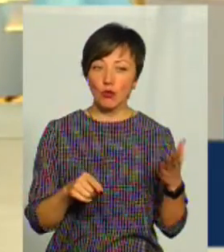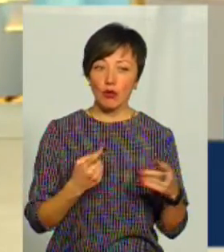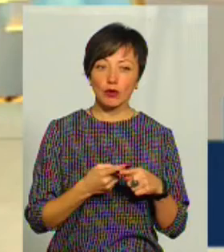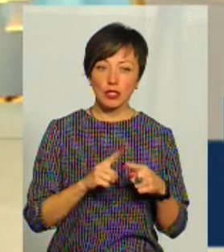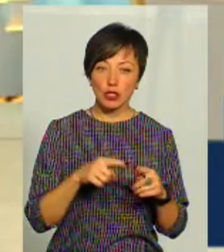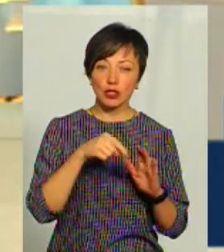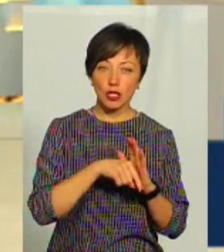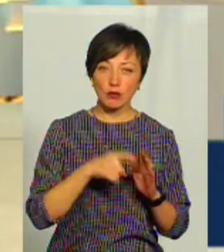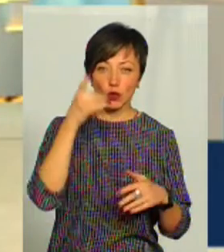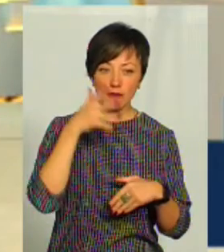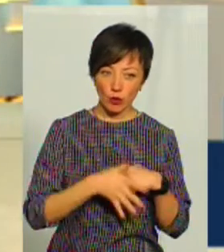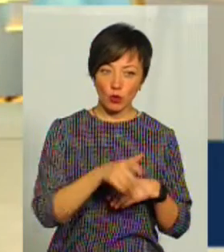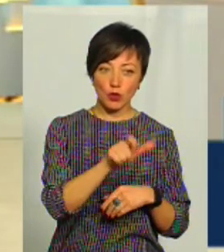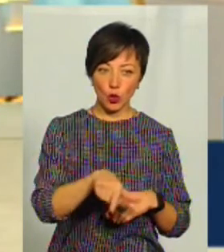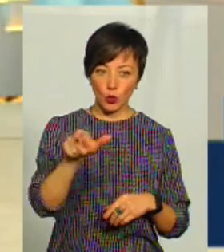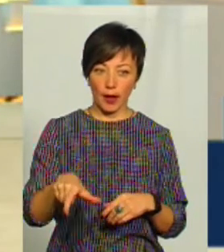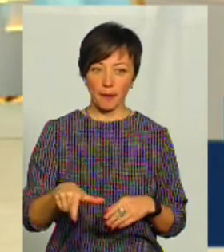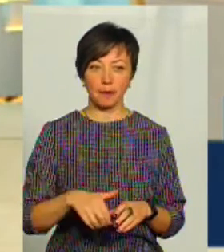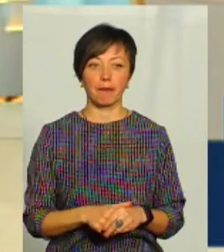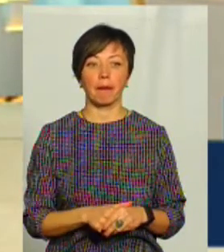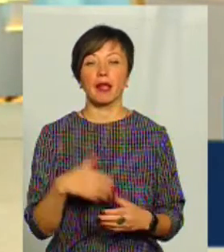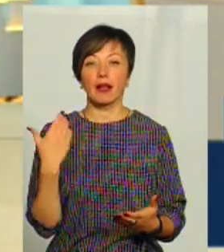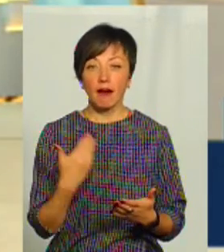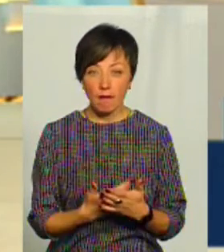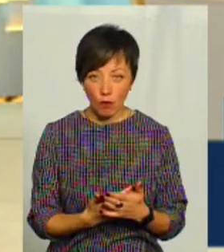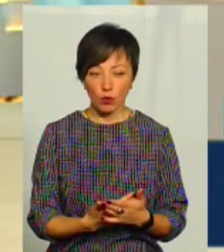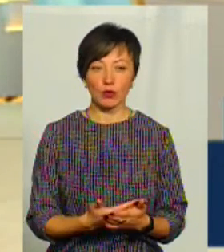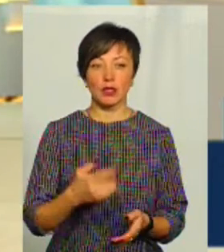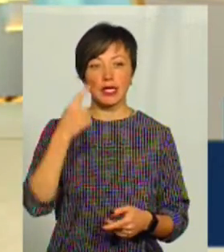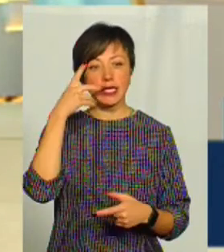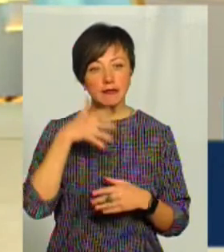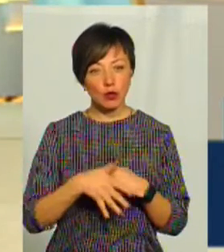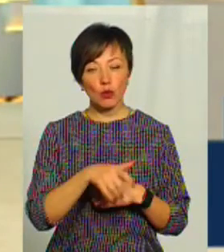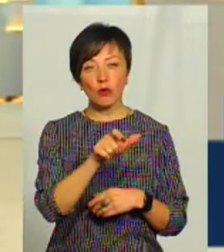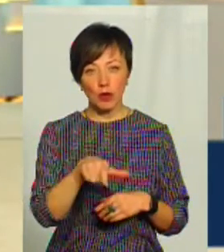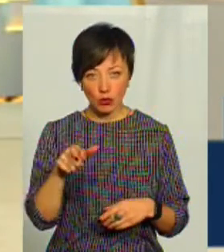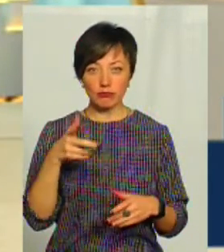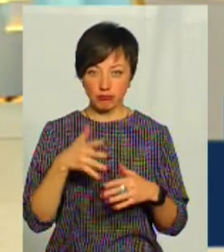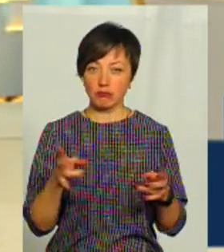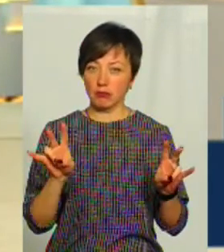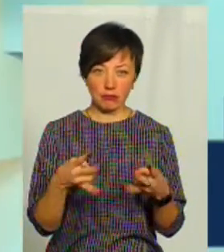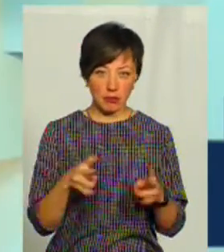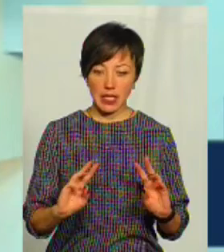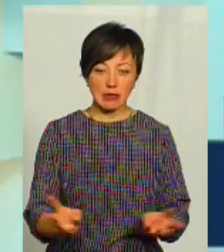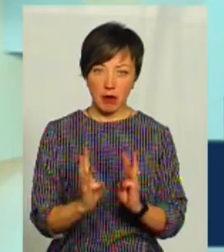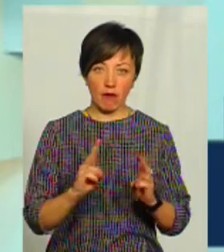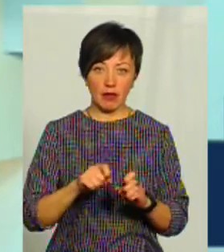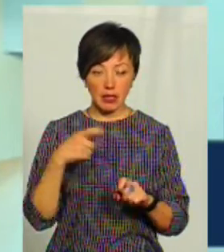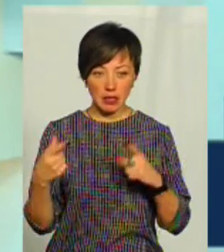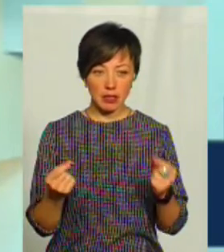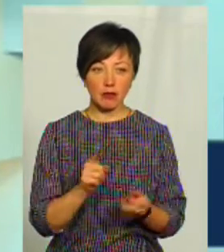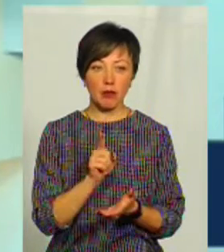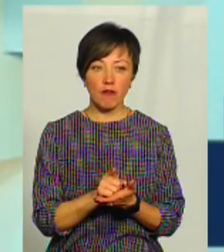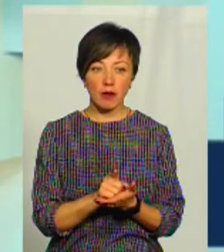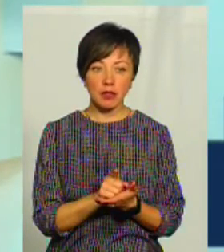це говорить про свідомість людей. Так от, свідомі люди, які розуміють, що не потрібно спалювати листя,